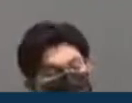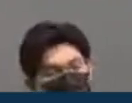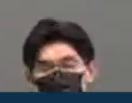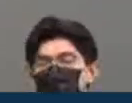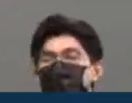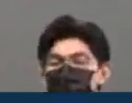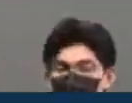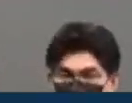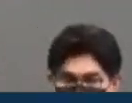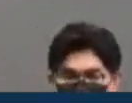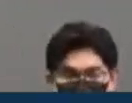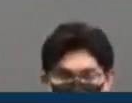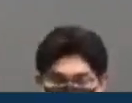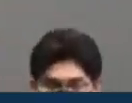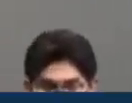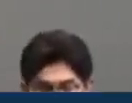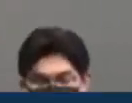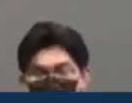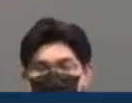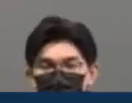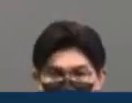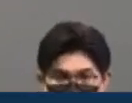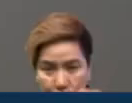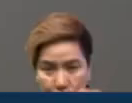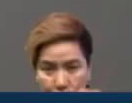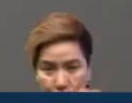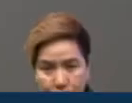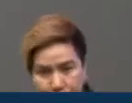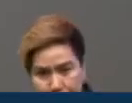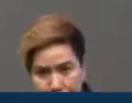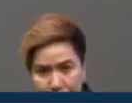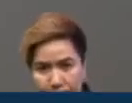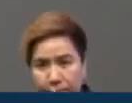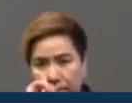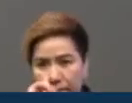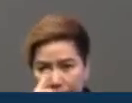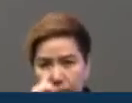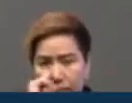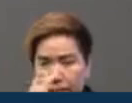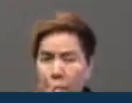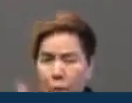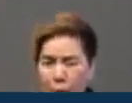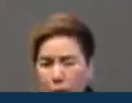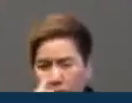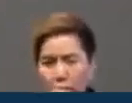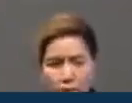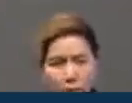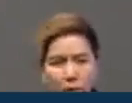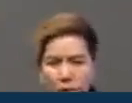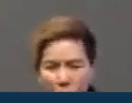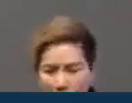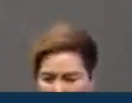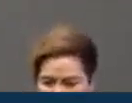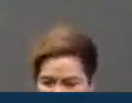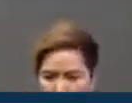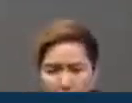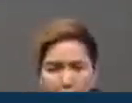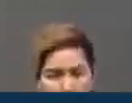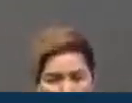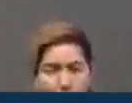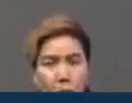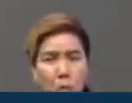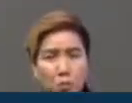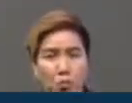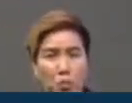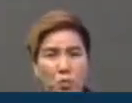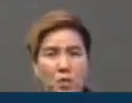ประชุมเอเปคในครั้งนี้เป็นย่างก้าวสำคัญของประเทศและคนไทยทุกคน ผมขอว่าวันนี้เป็นย่างก้าวที่สำคั